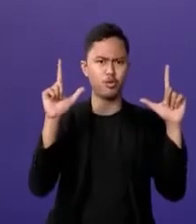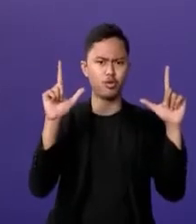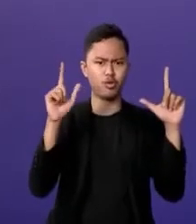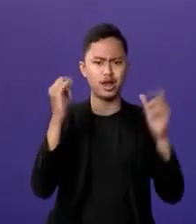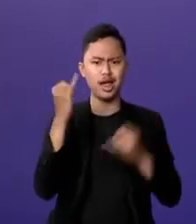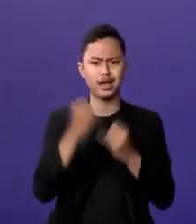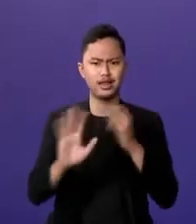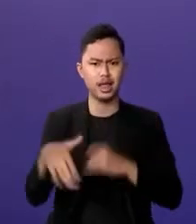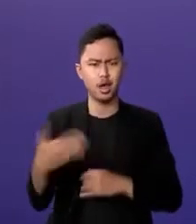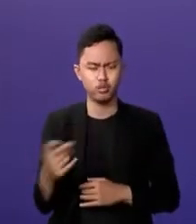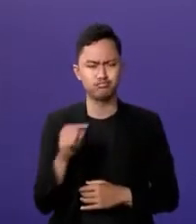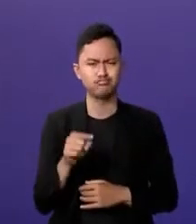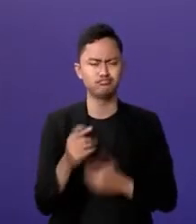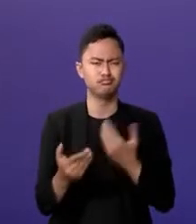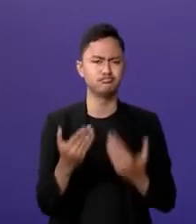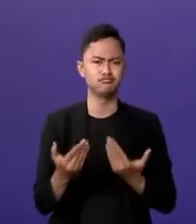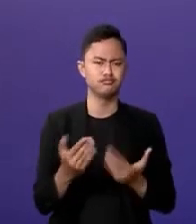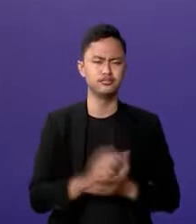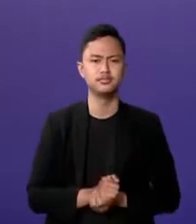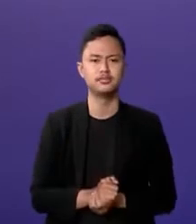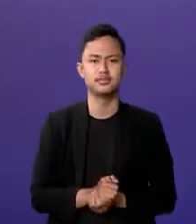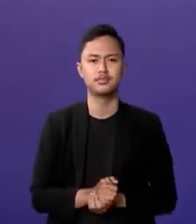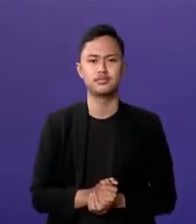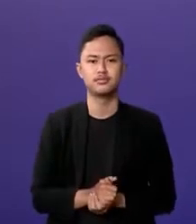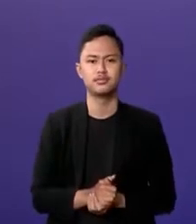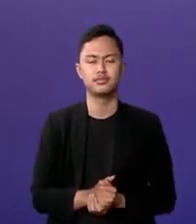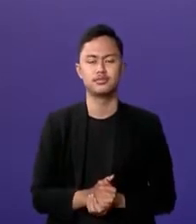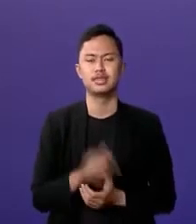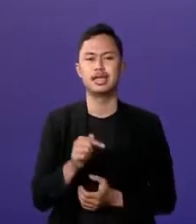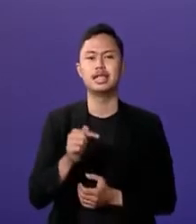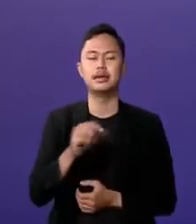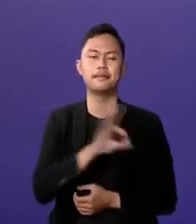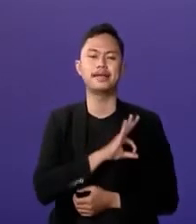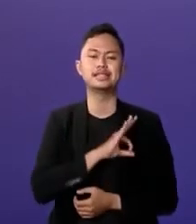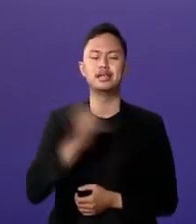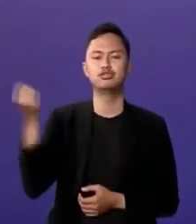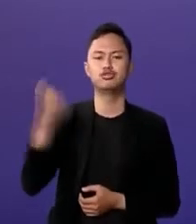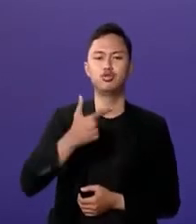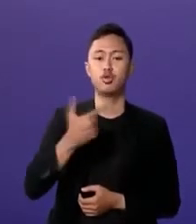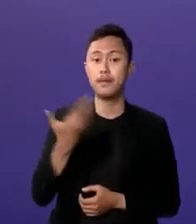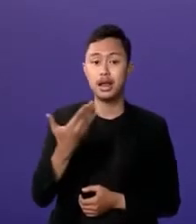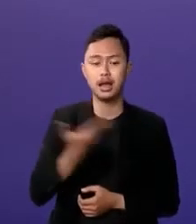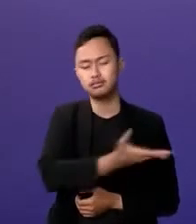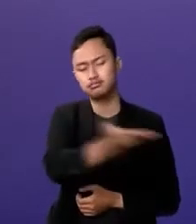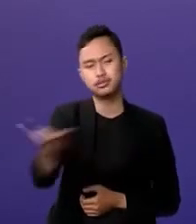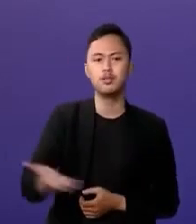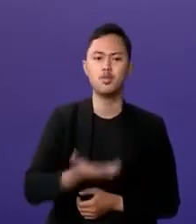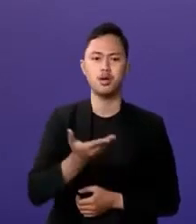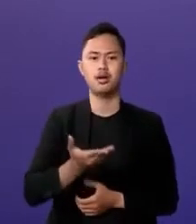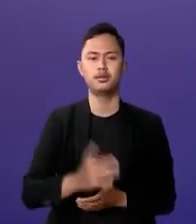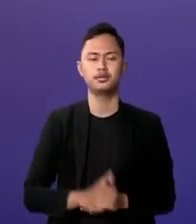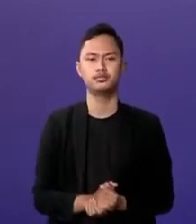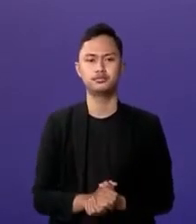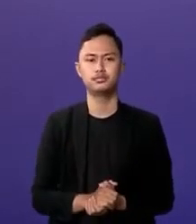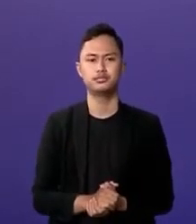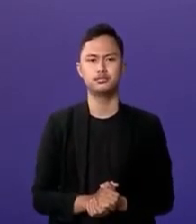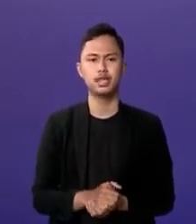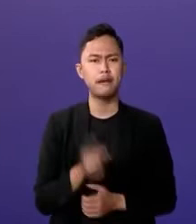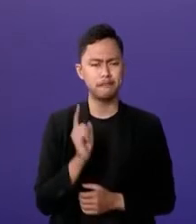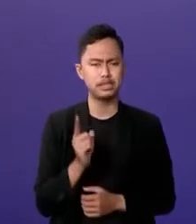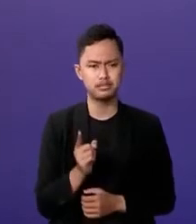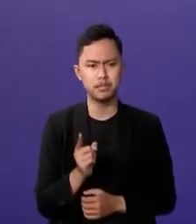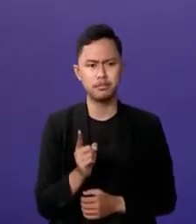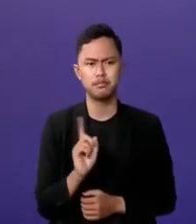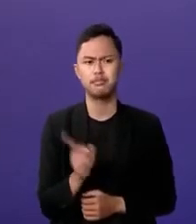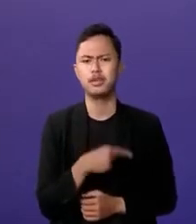untuk akhir tahun ini yang merupakan instruksi bapak presiden kepada kita semua agar kita